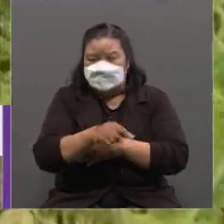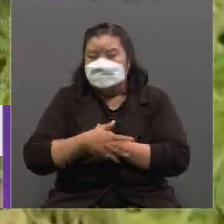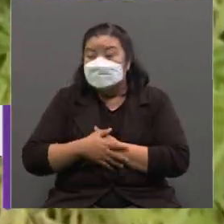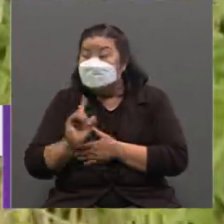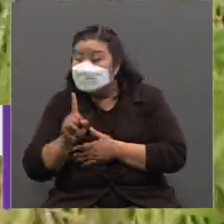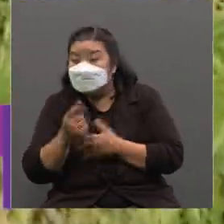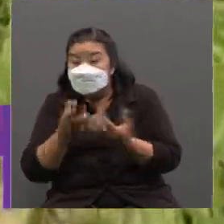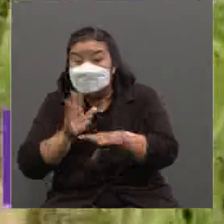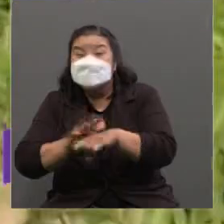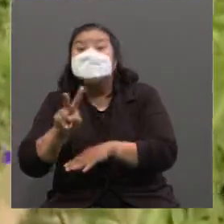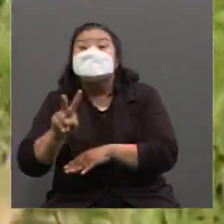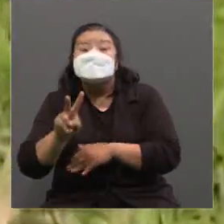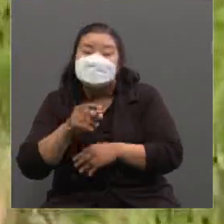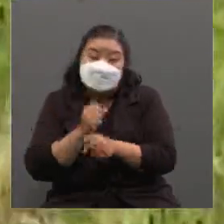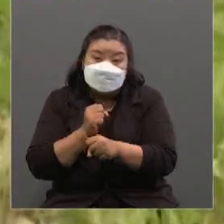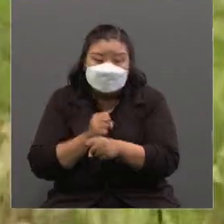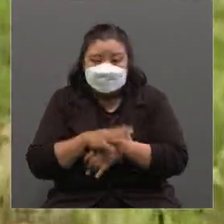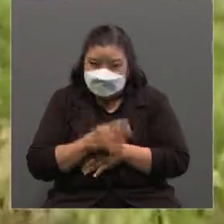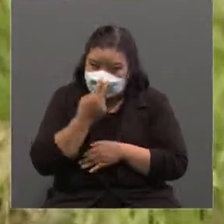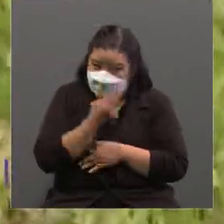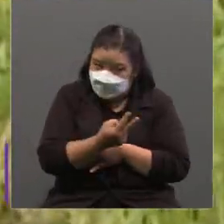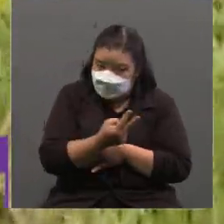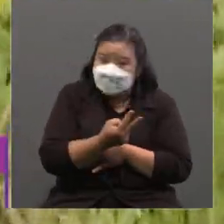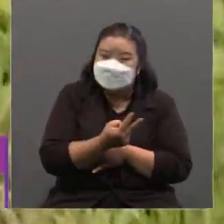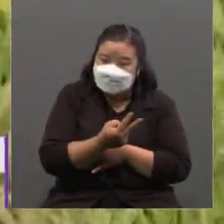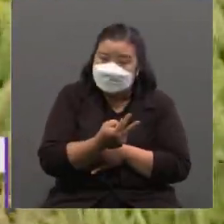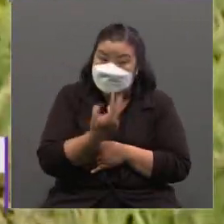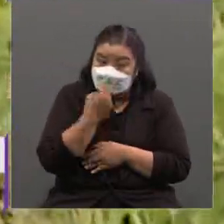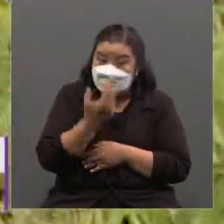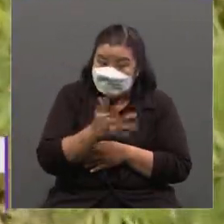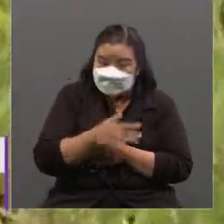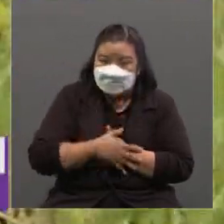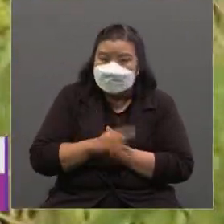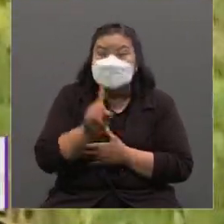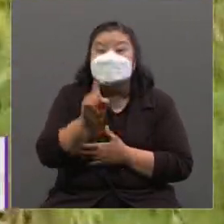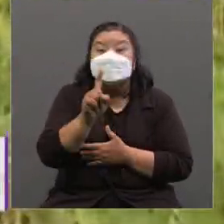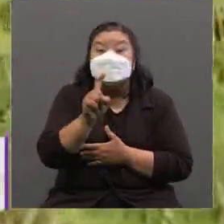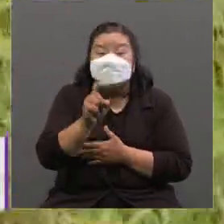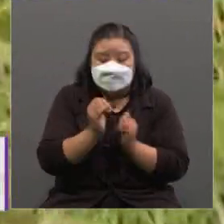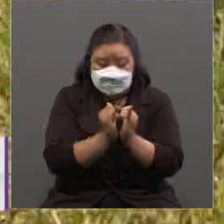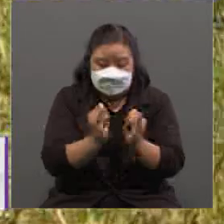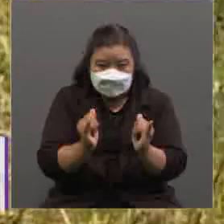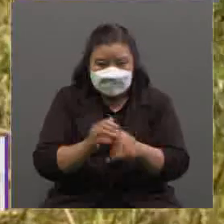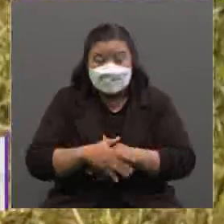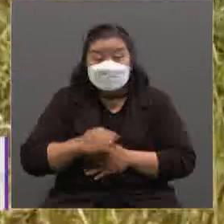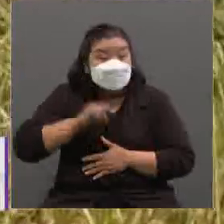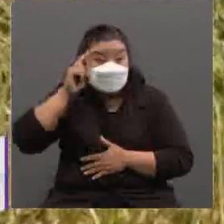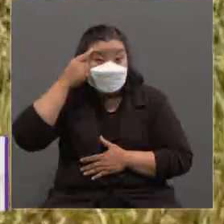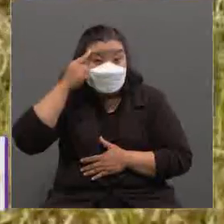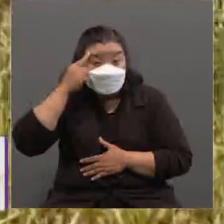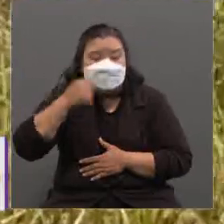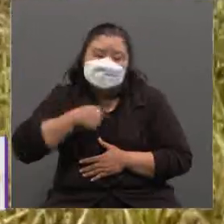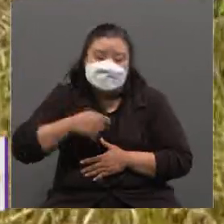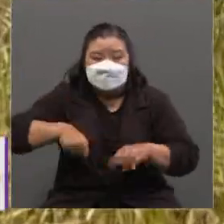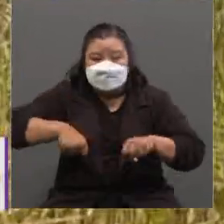เขามีอาชีพเก็บของเก่าขายเนี่ยมาเจอชาวบ้านเขามาเจอศพเนี่ยจริงๆเขาบอกว่ากำลังจะขี่รถจักรยานยนต์